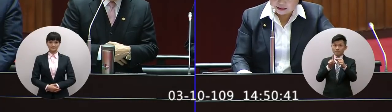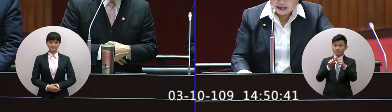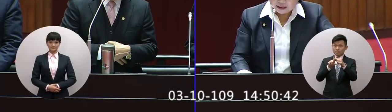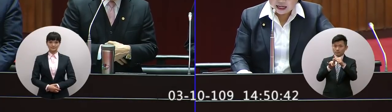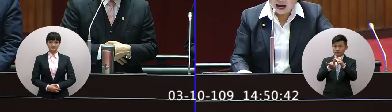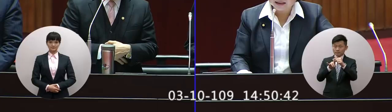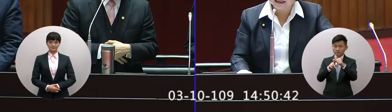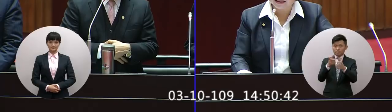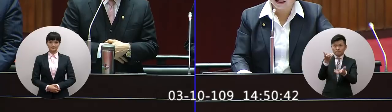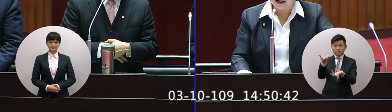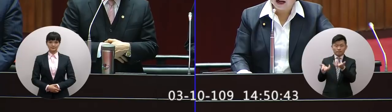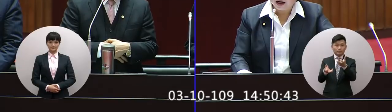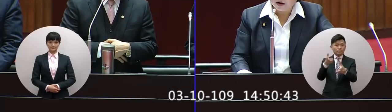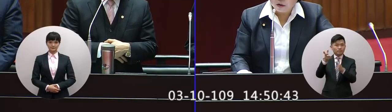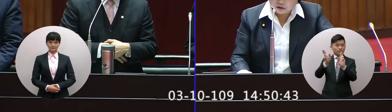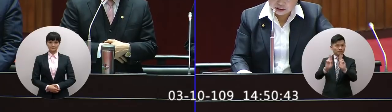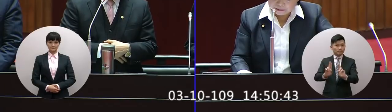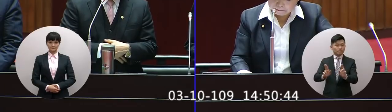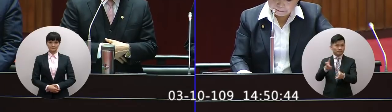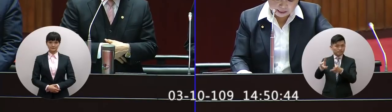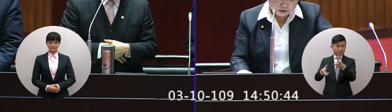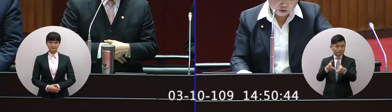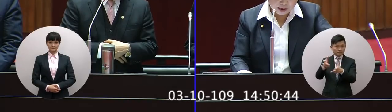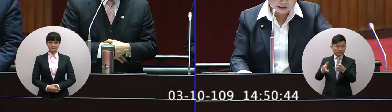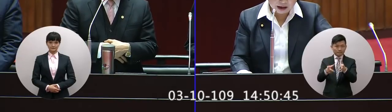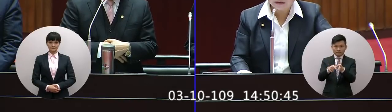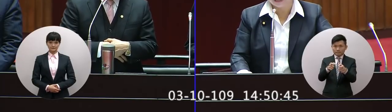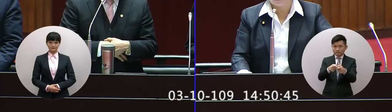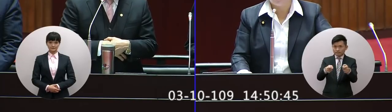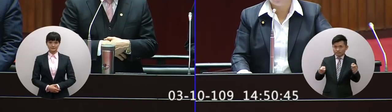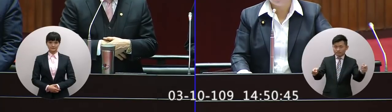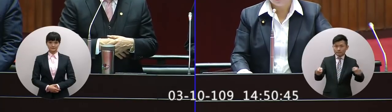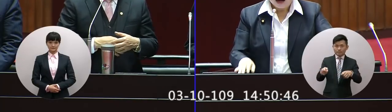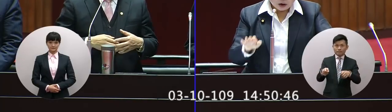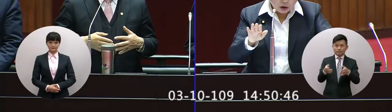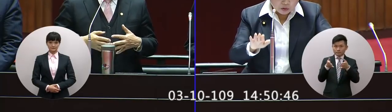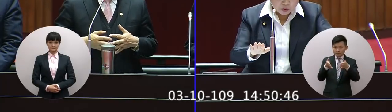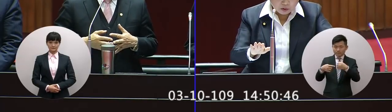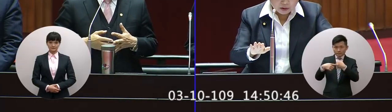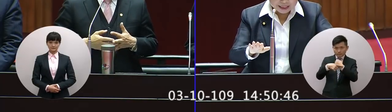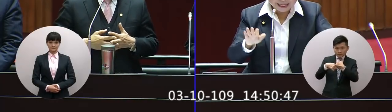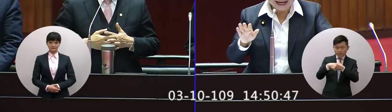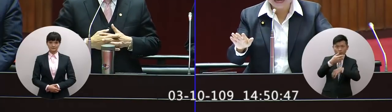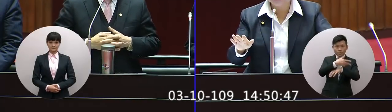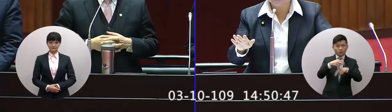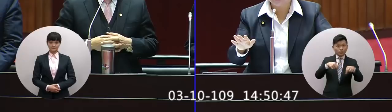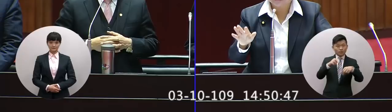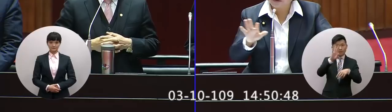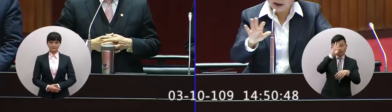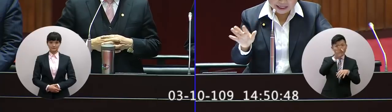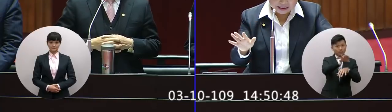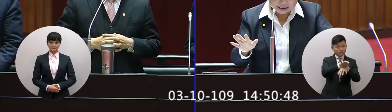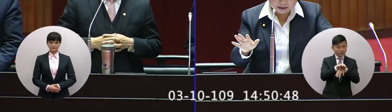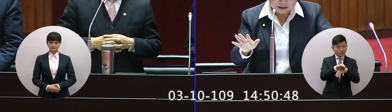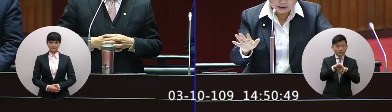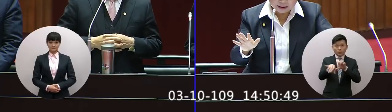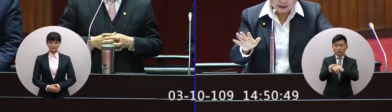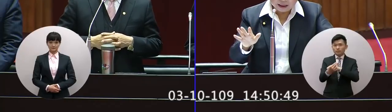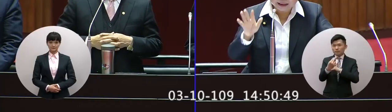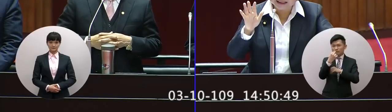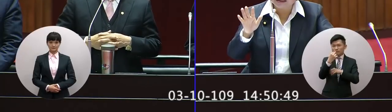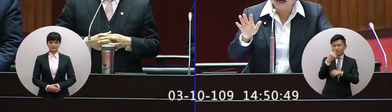进行长期的流行病学调查，空污跟癌症的关联